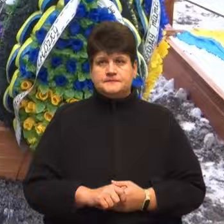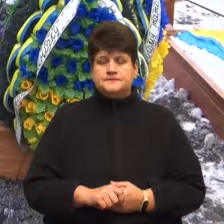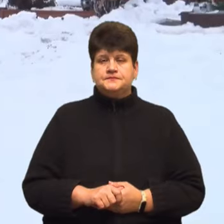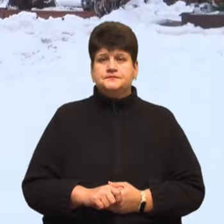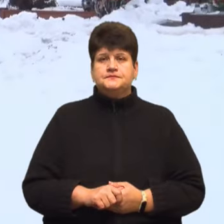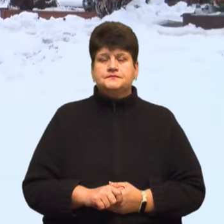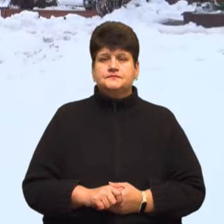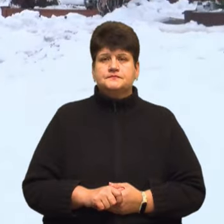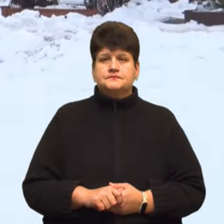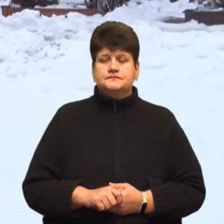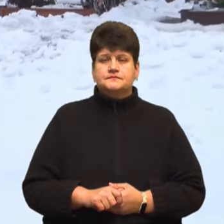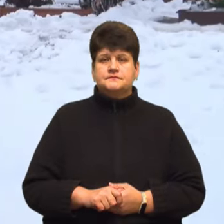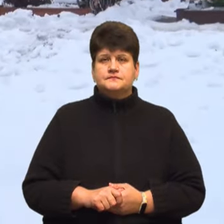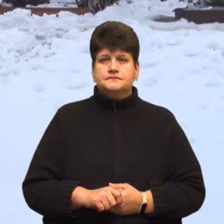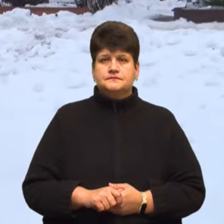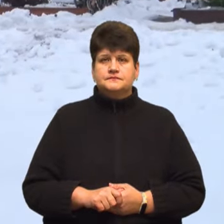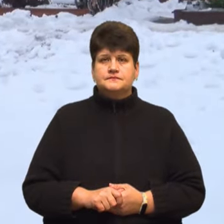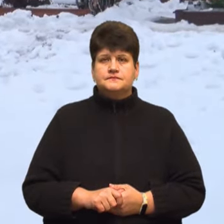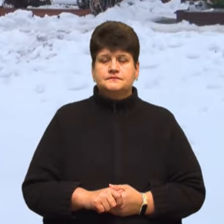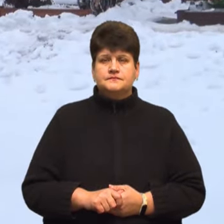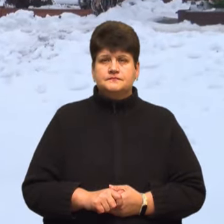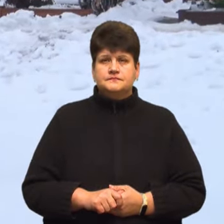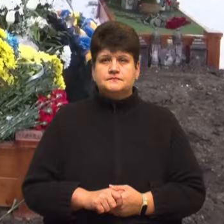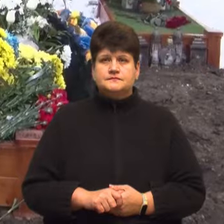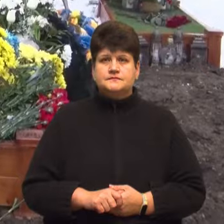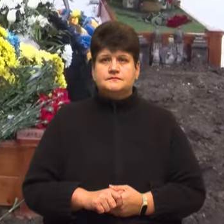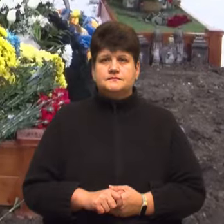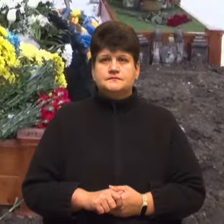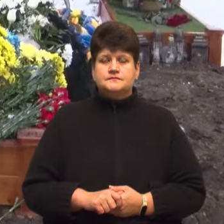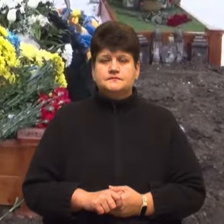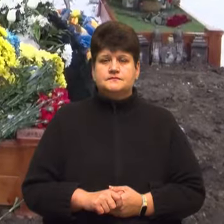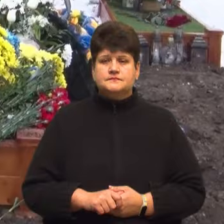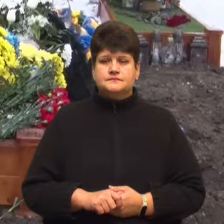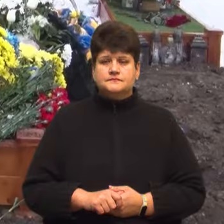кладовища Анастасія кисіль Василь Панчук суспільні новини